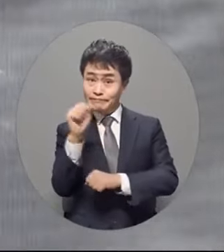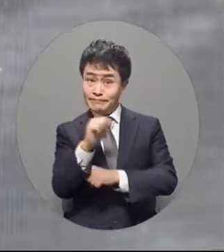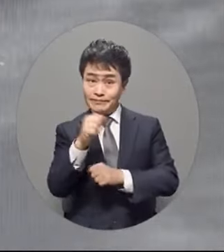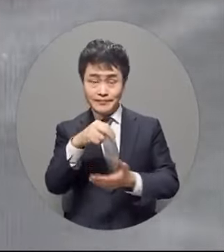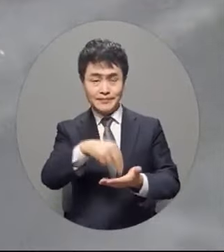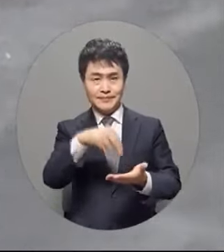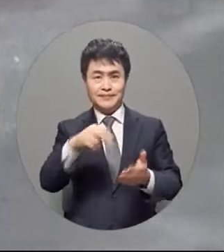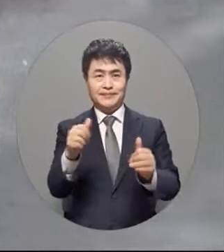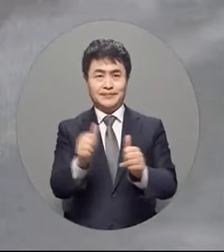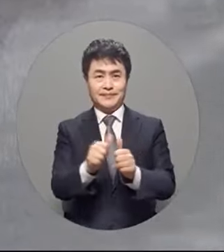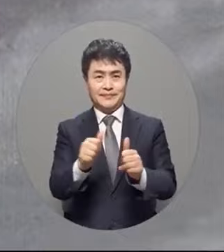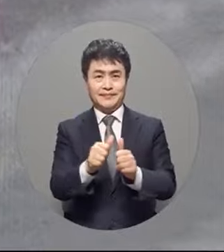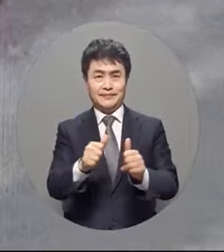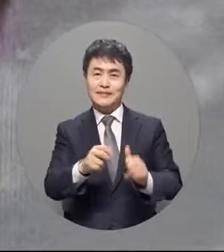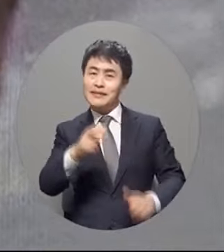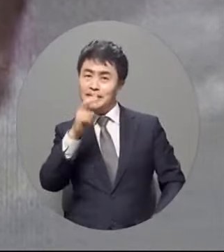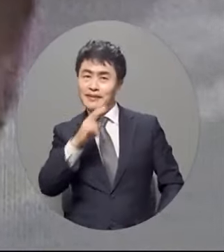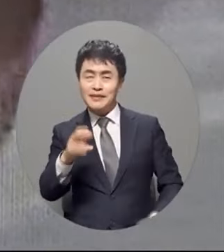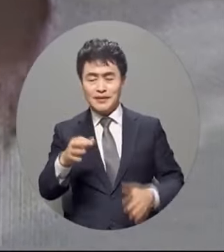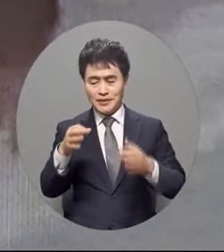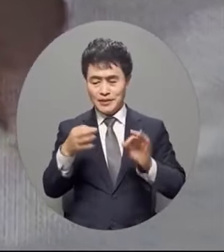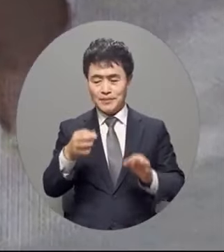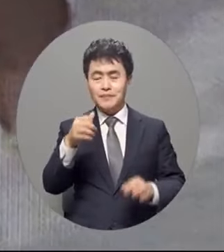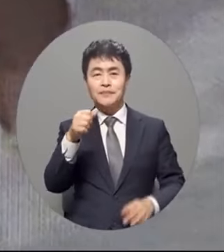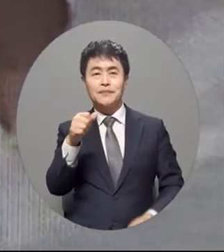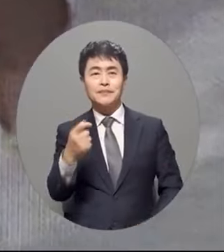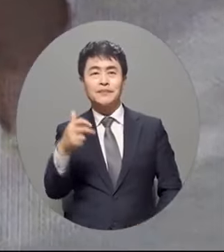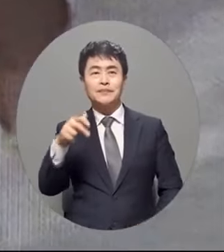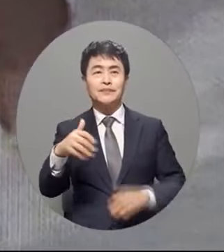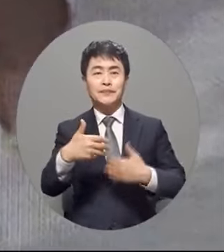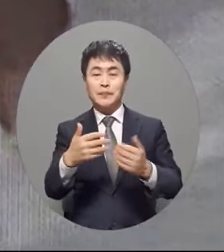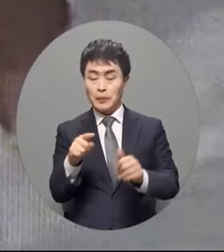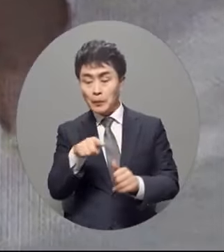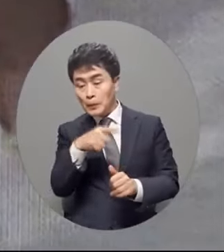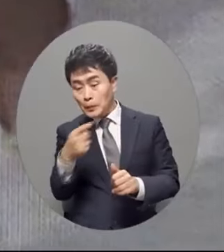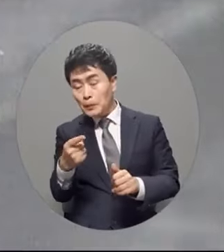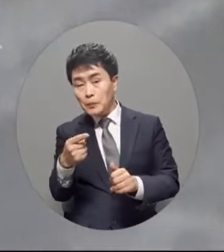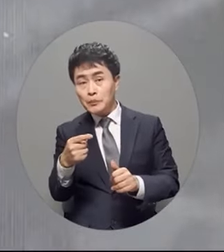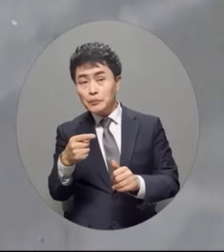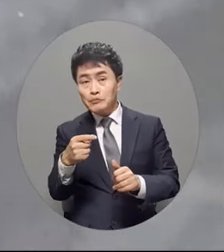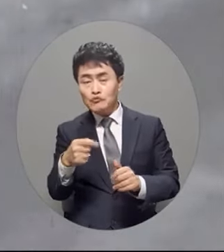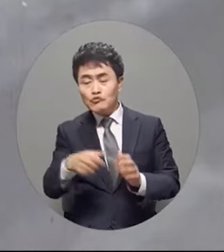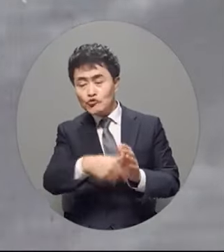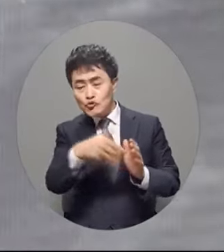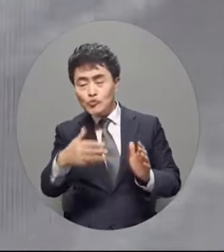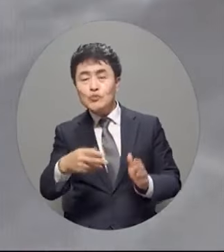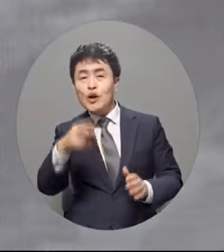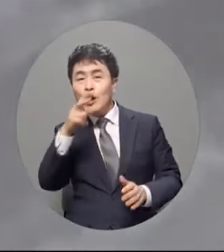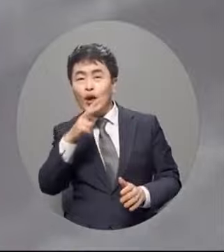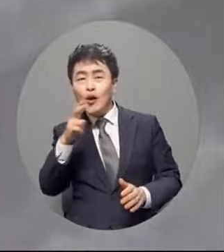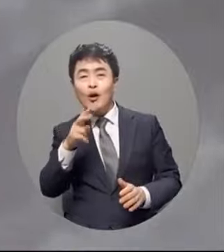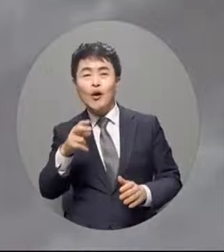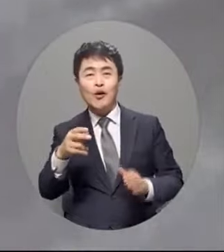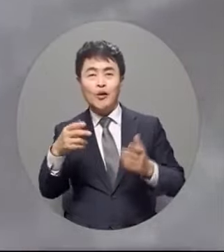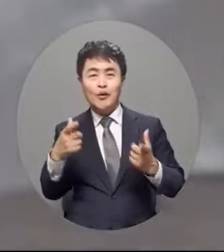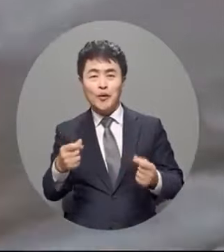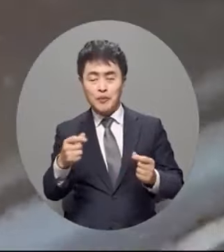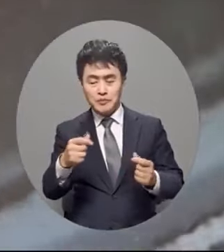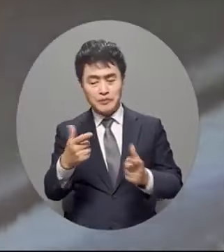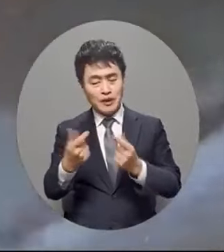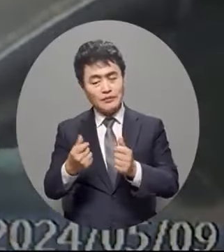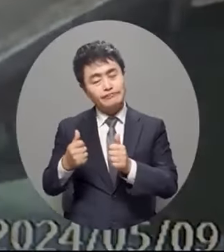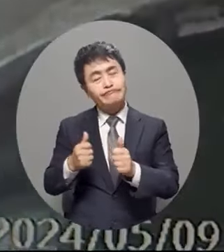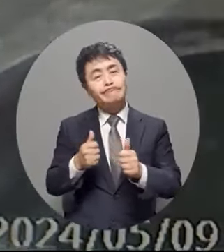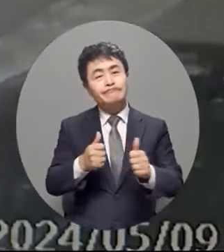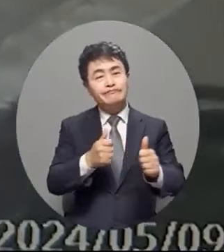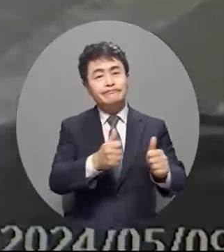내린 한 남성 가수 김호중 씨입니다 옆자리에 타고 있던 유명 래퍼 출신 가수도 뒤를